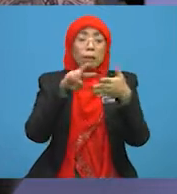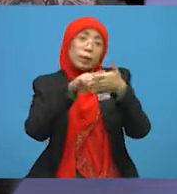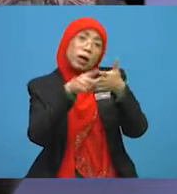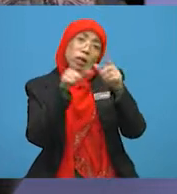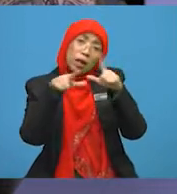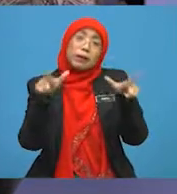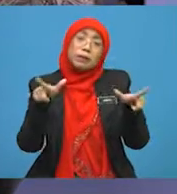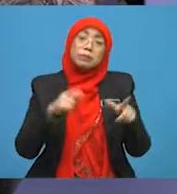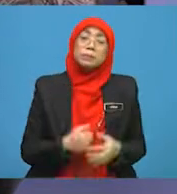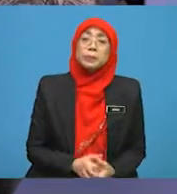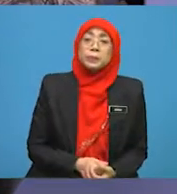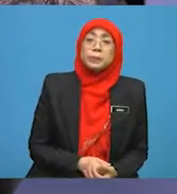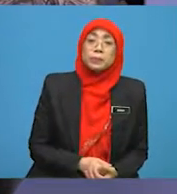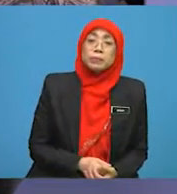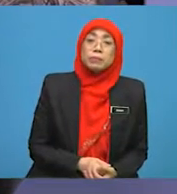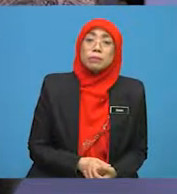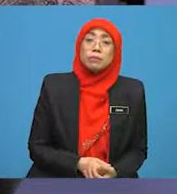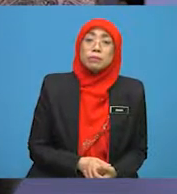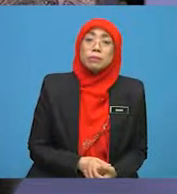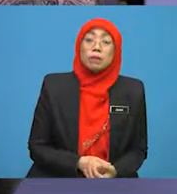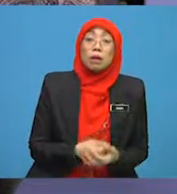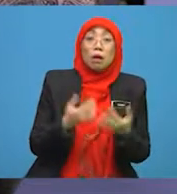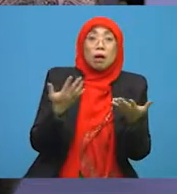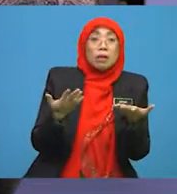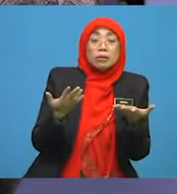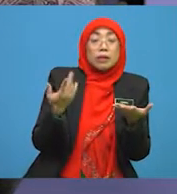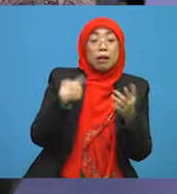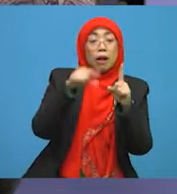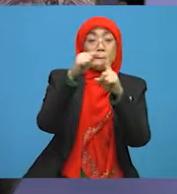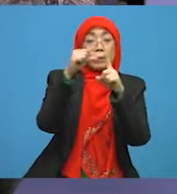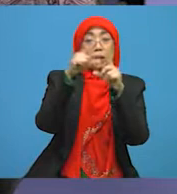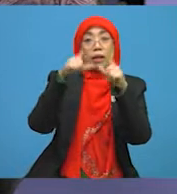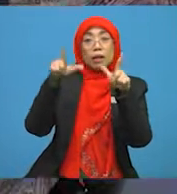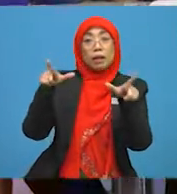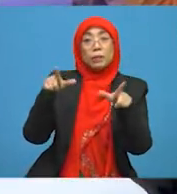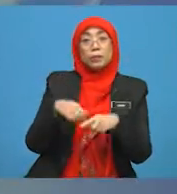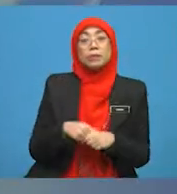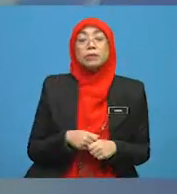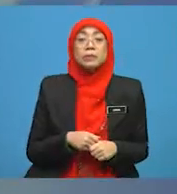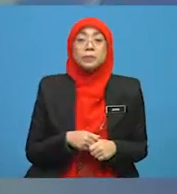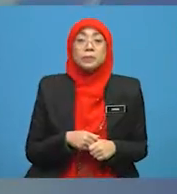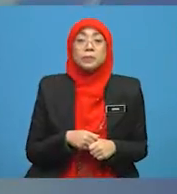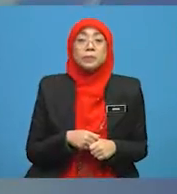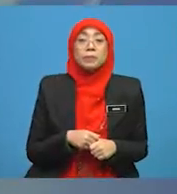Seterusnya, cikgu akan membincangkan homofon dan homograf pula.